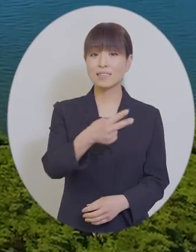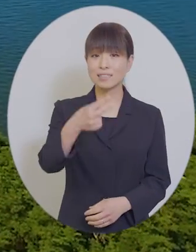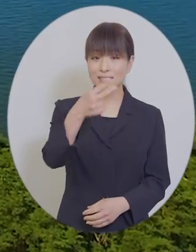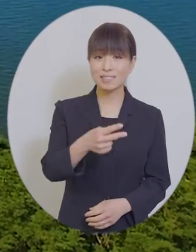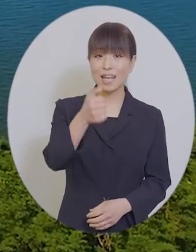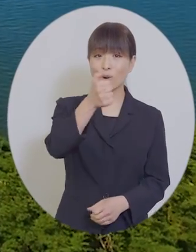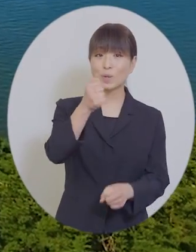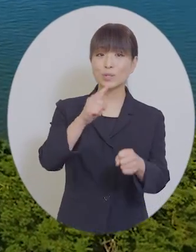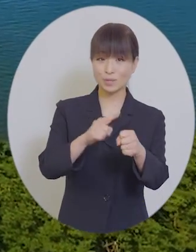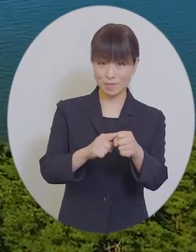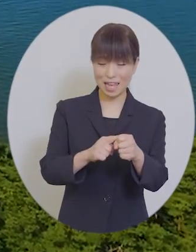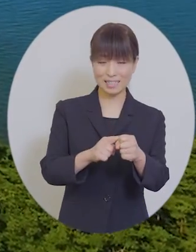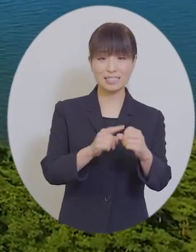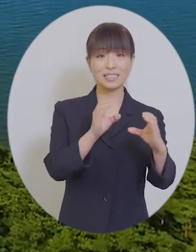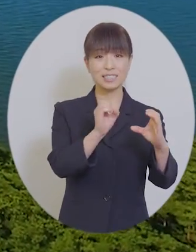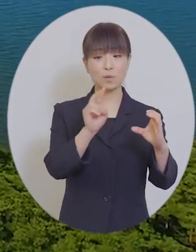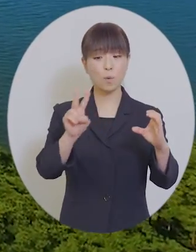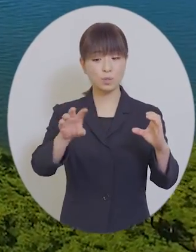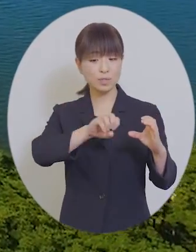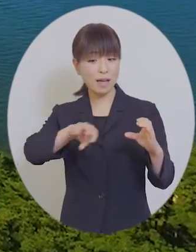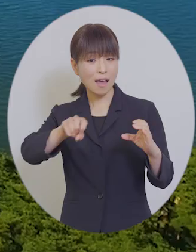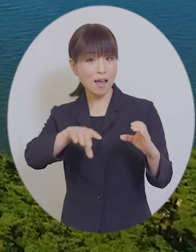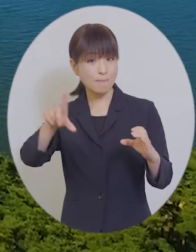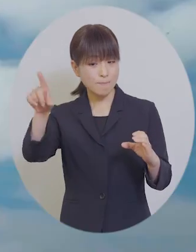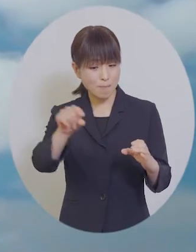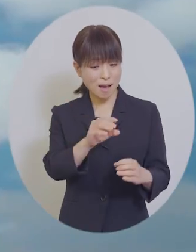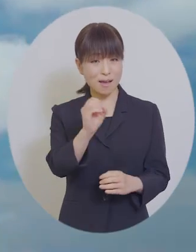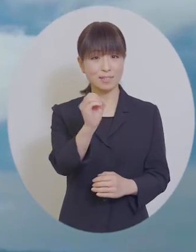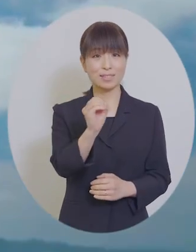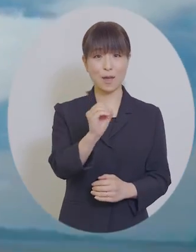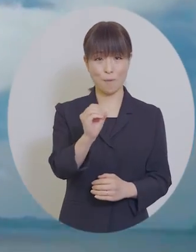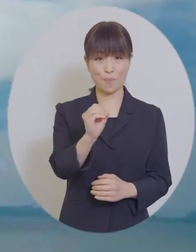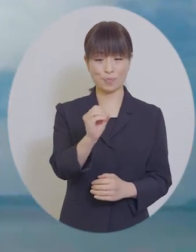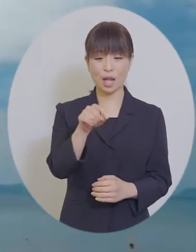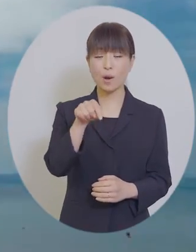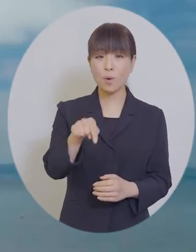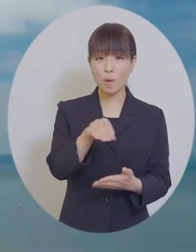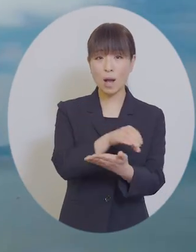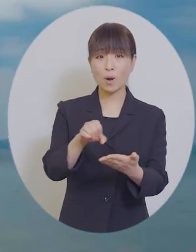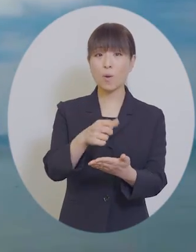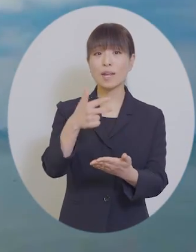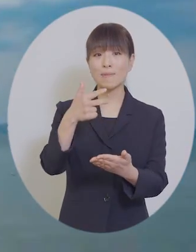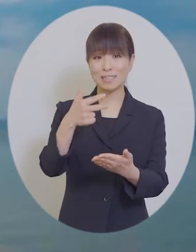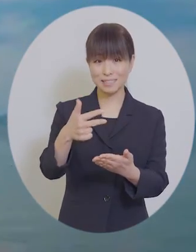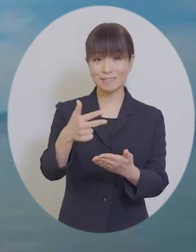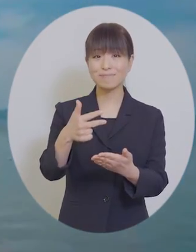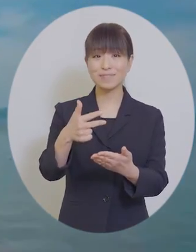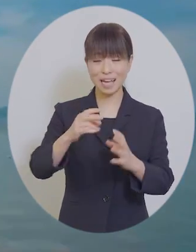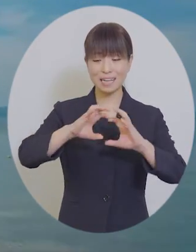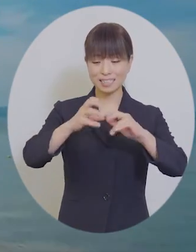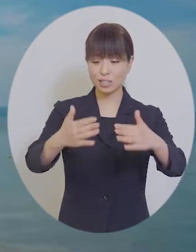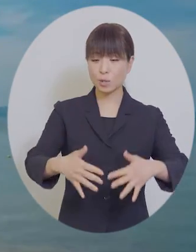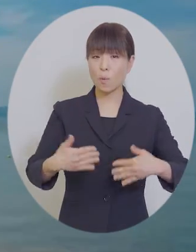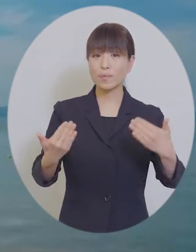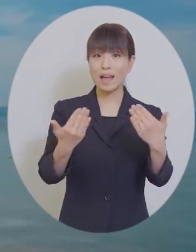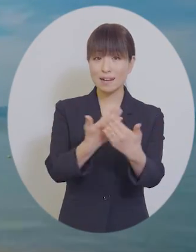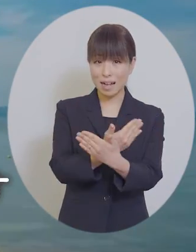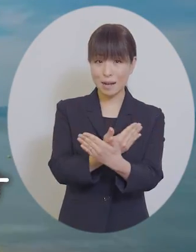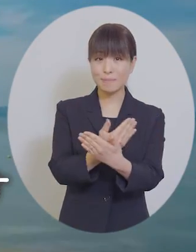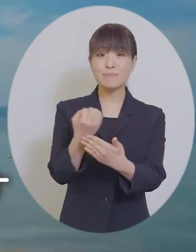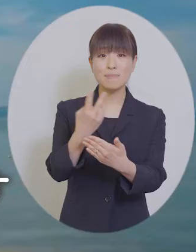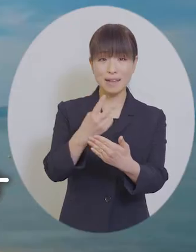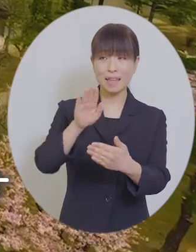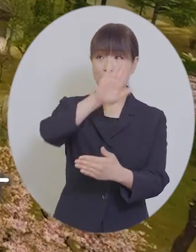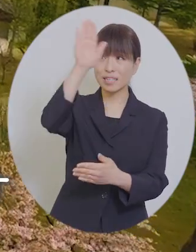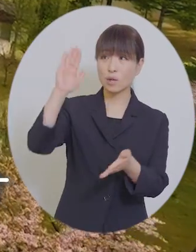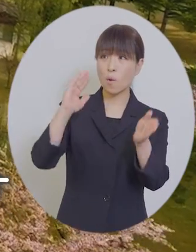2050年二酸化炭素排出量実質ゼロ。これは郡山市が地球温暖化をはじめとする気